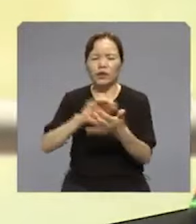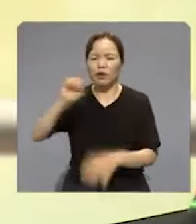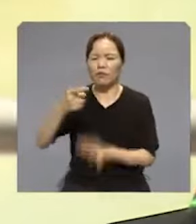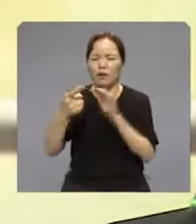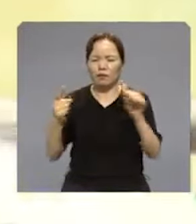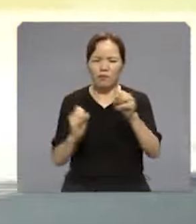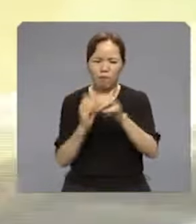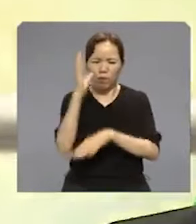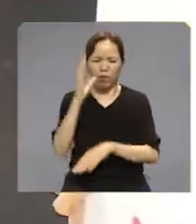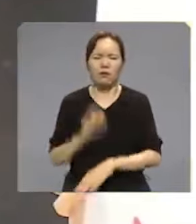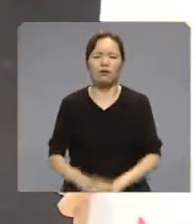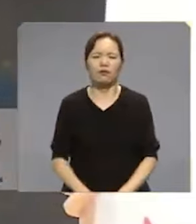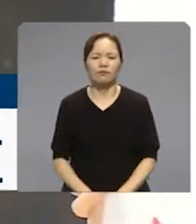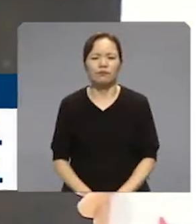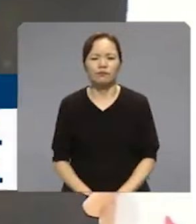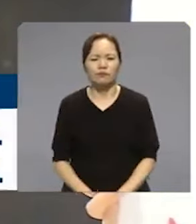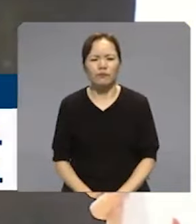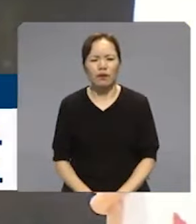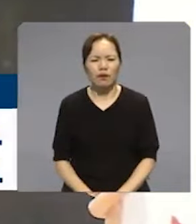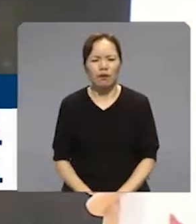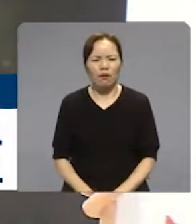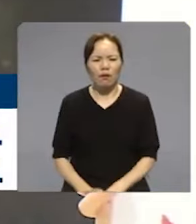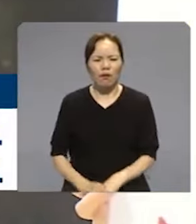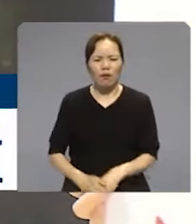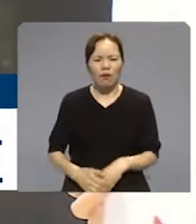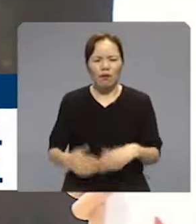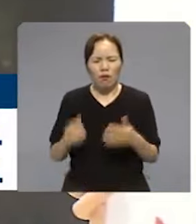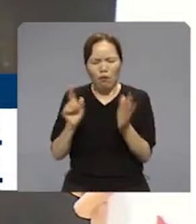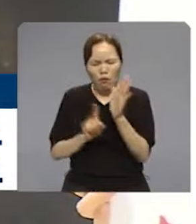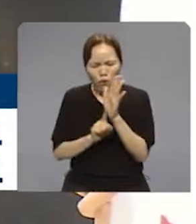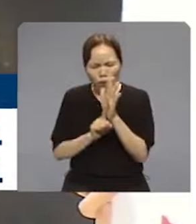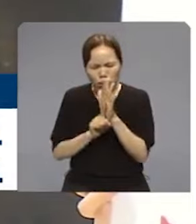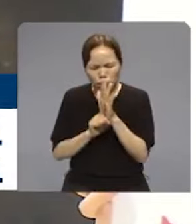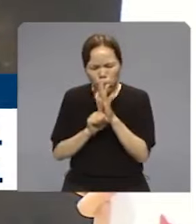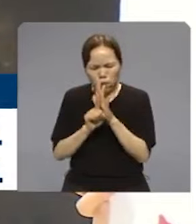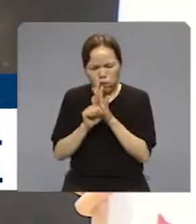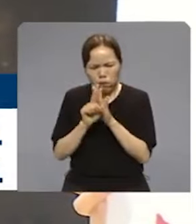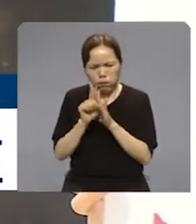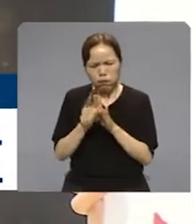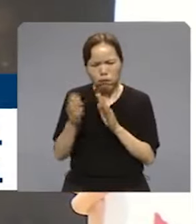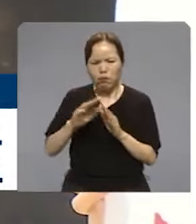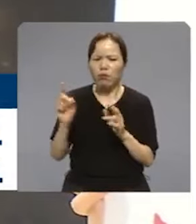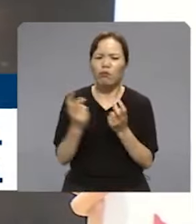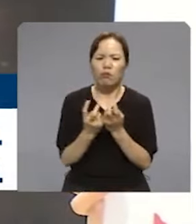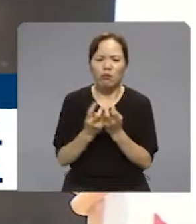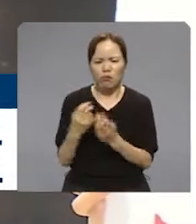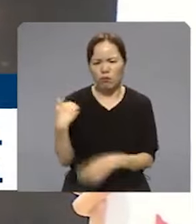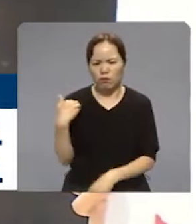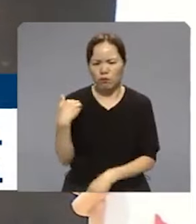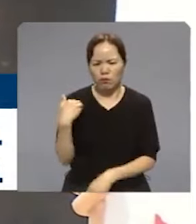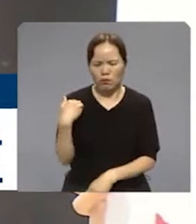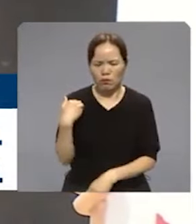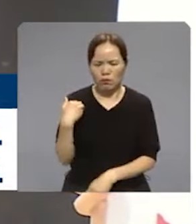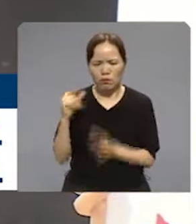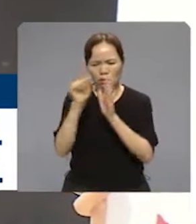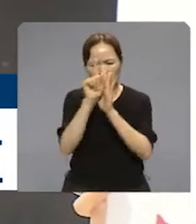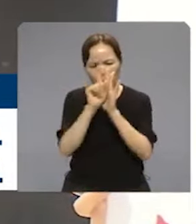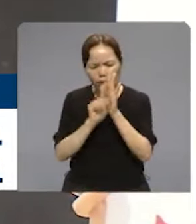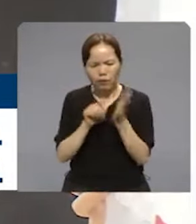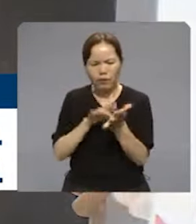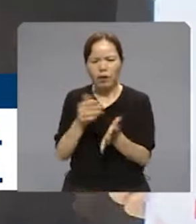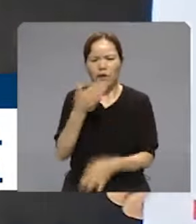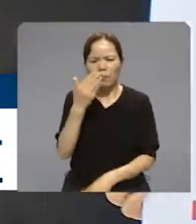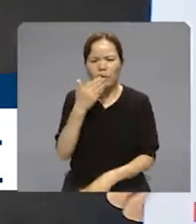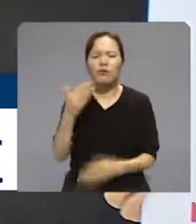넘습니다. 너무 열이 오르는데 뭘 해야 될지 잘 몰라서 해열제를 먹으면서 일을 한다고